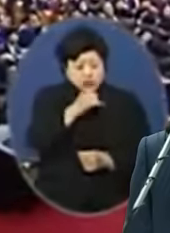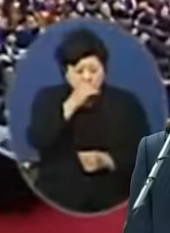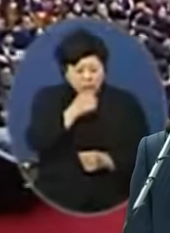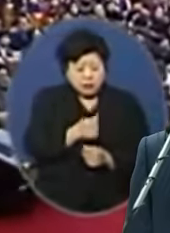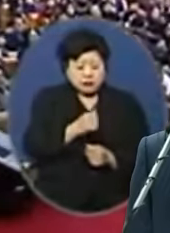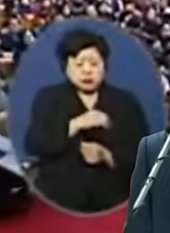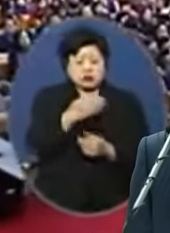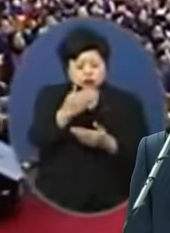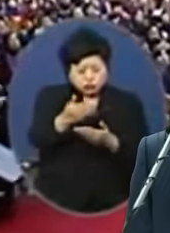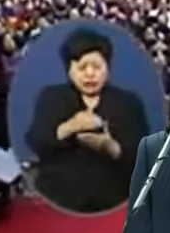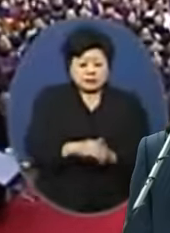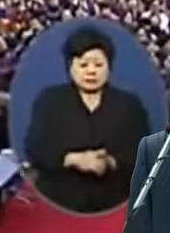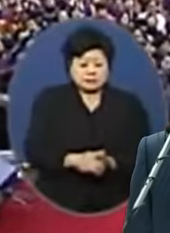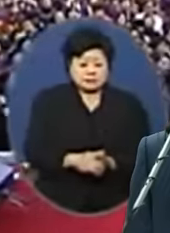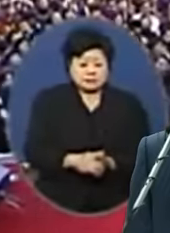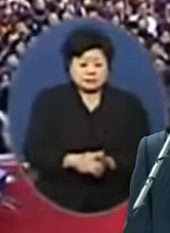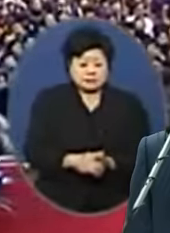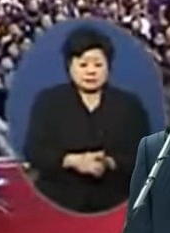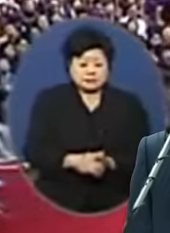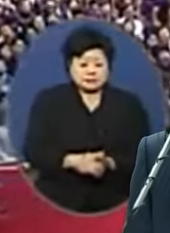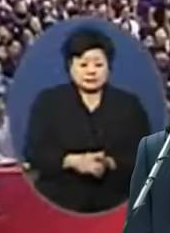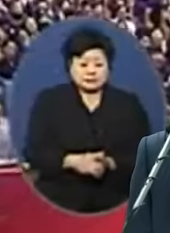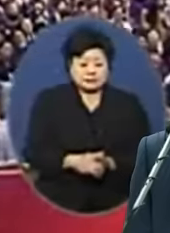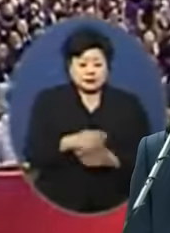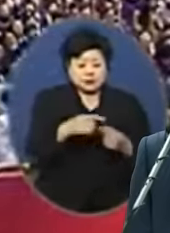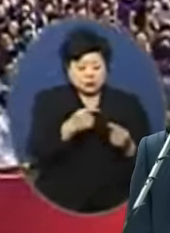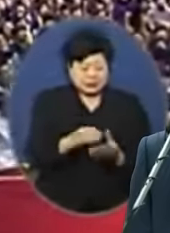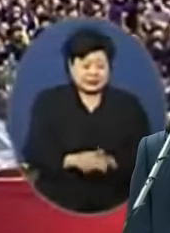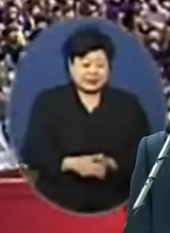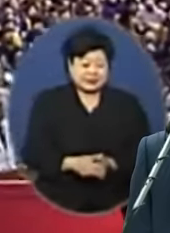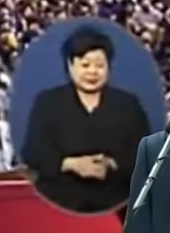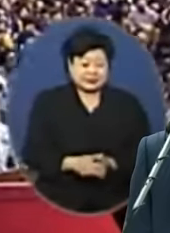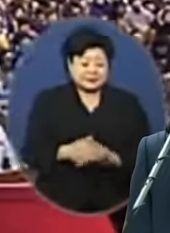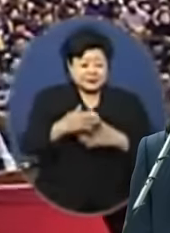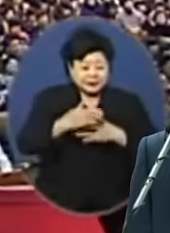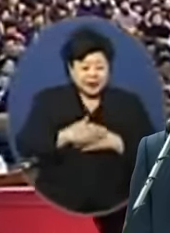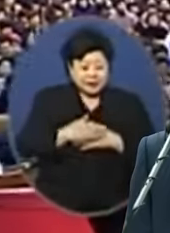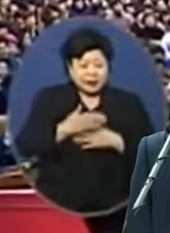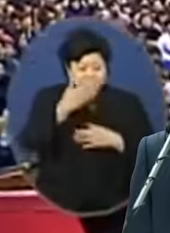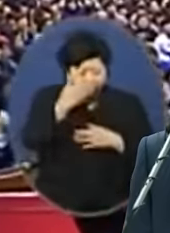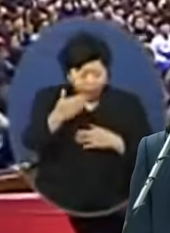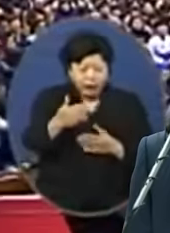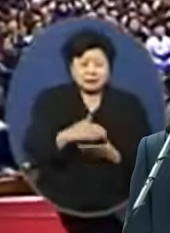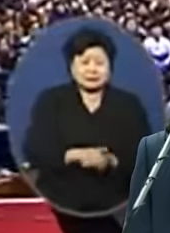하나님이 능력 주신다. 한번 따라 읽어주십시오. 나는 할 수 있다.